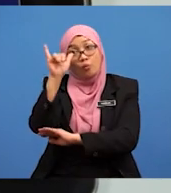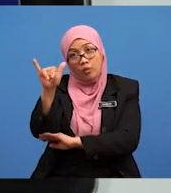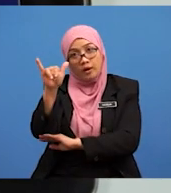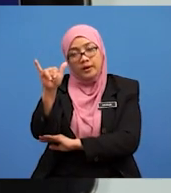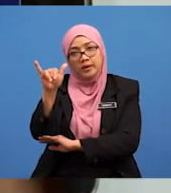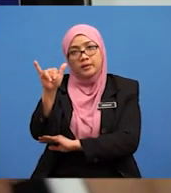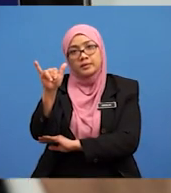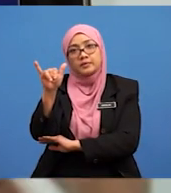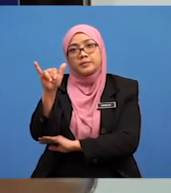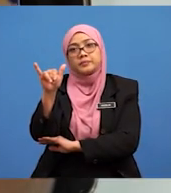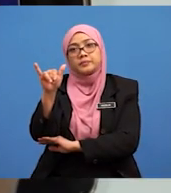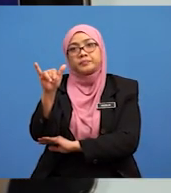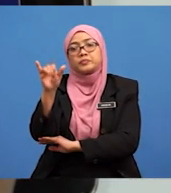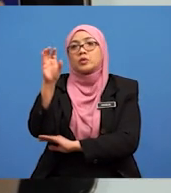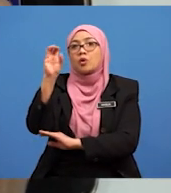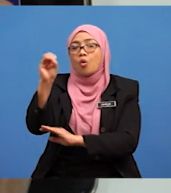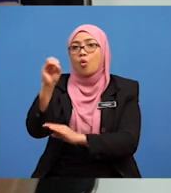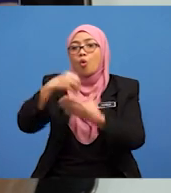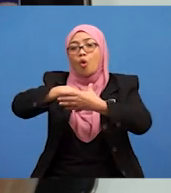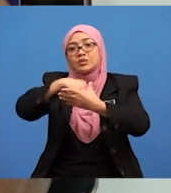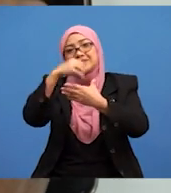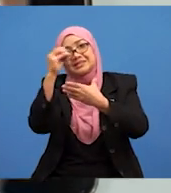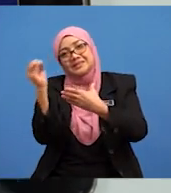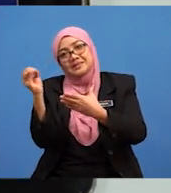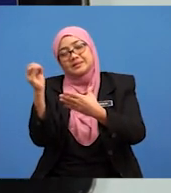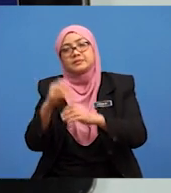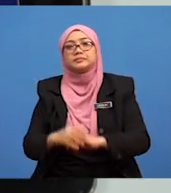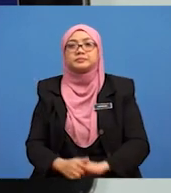manakala Y ialah oksigen.